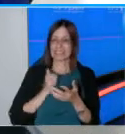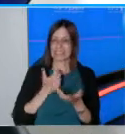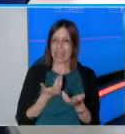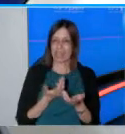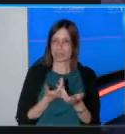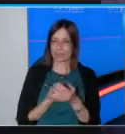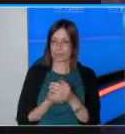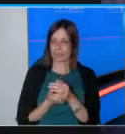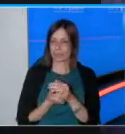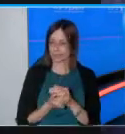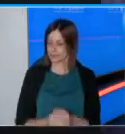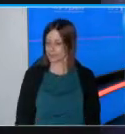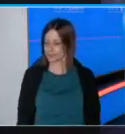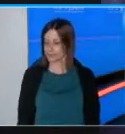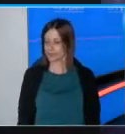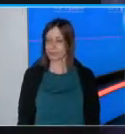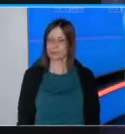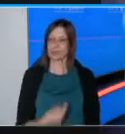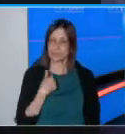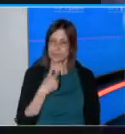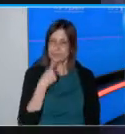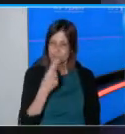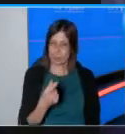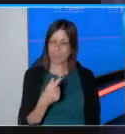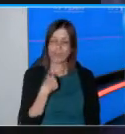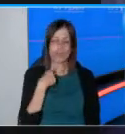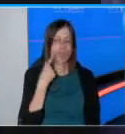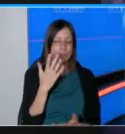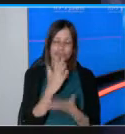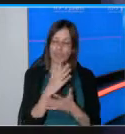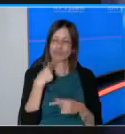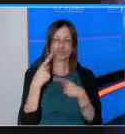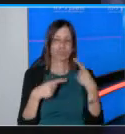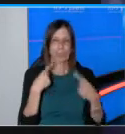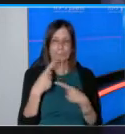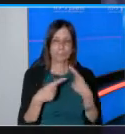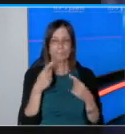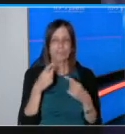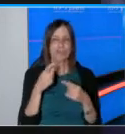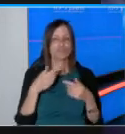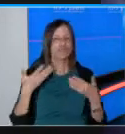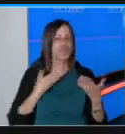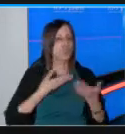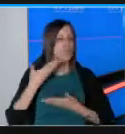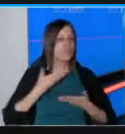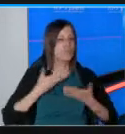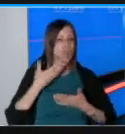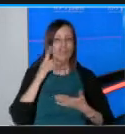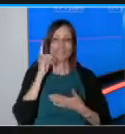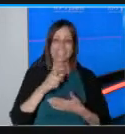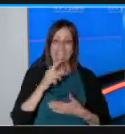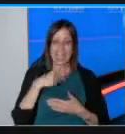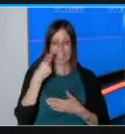אני אומר את זה, ואני אומר את זה לאורך שנים. השיתוף פעולה הזה שצריך